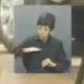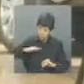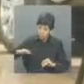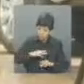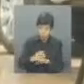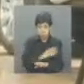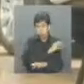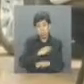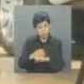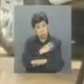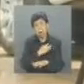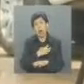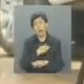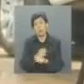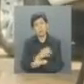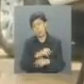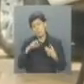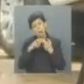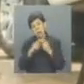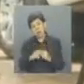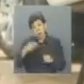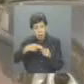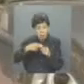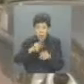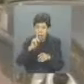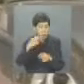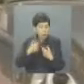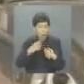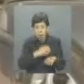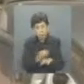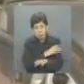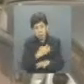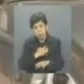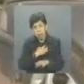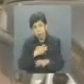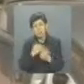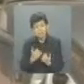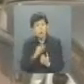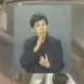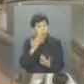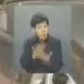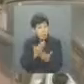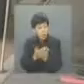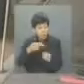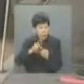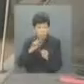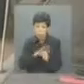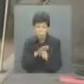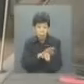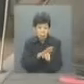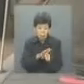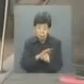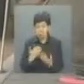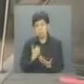ระบบนี้ออกเพราะปัญหาหาปั๊มเติมก๊าซได้ยากและในอนาคตหากราคาก๊าซใกล้เคียงกับน้ำมันเชื้อเพลิง